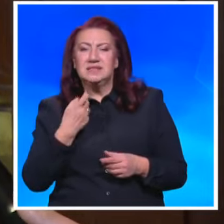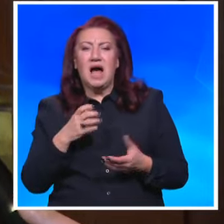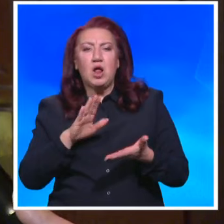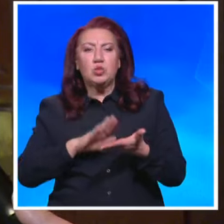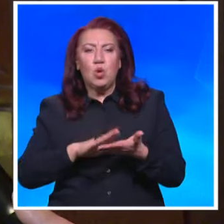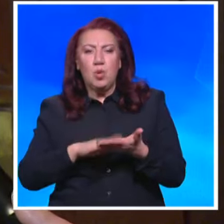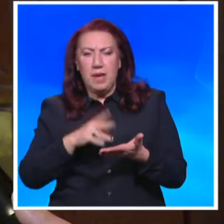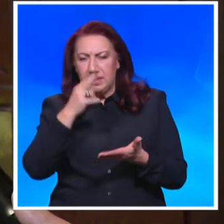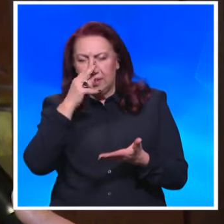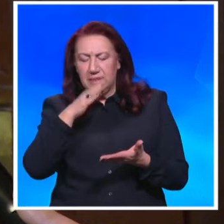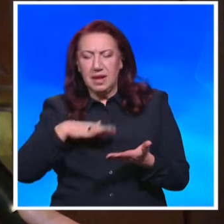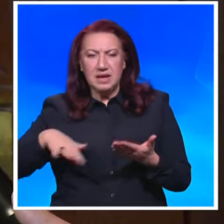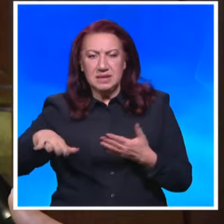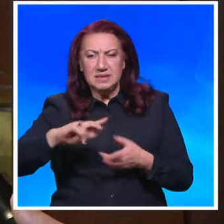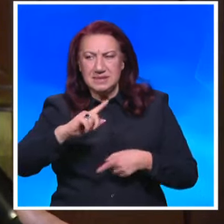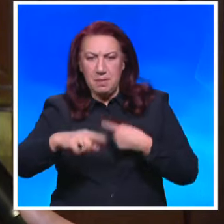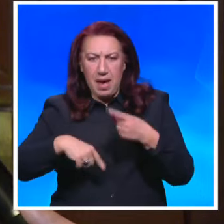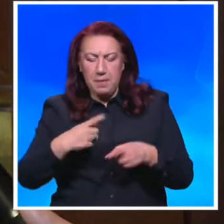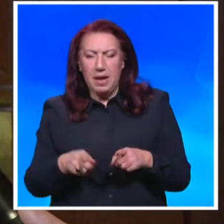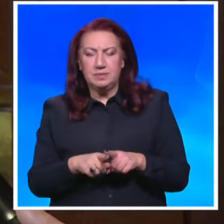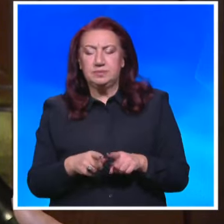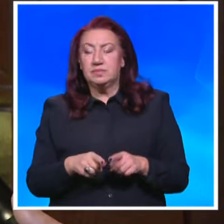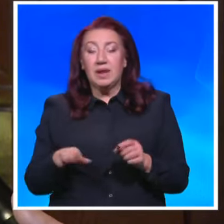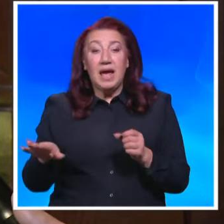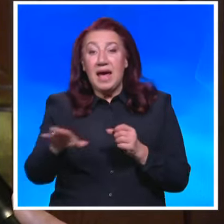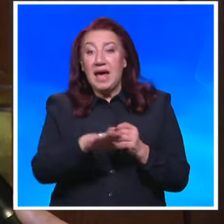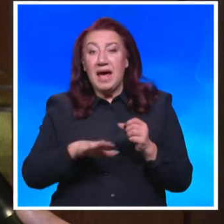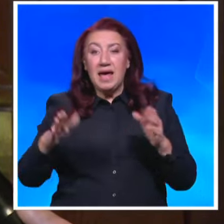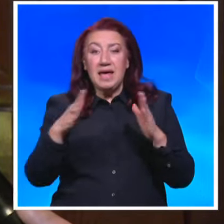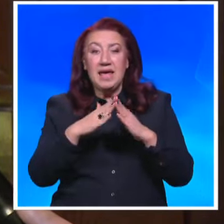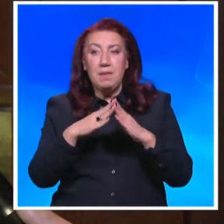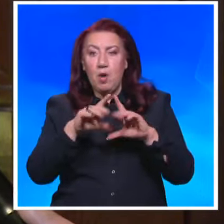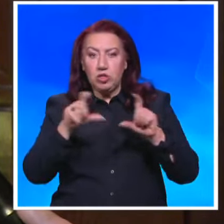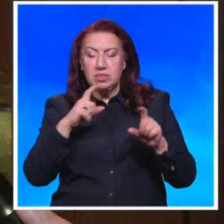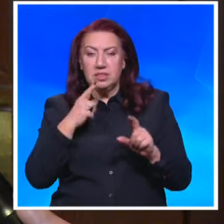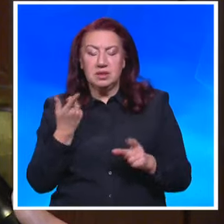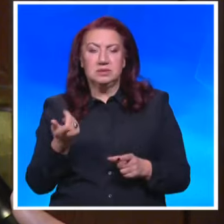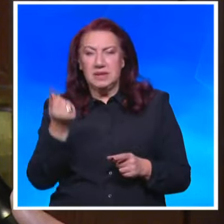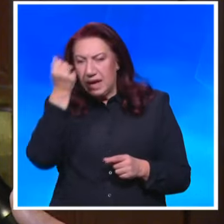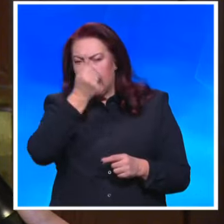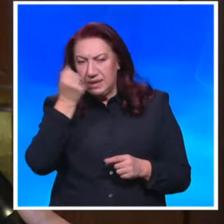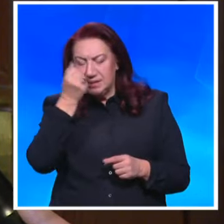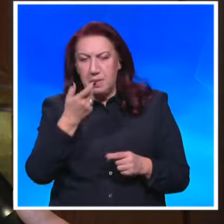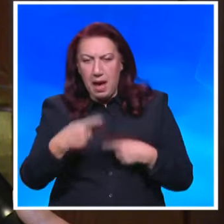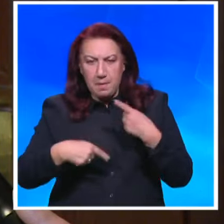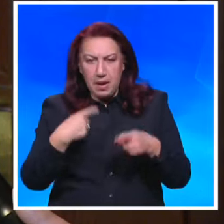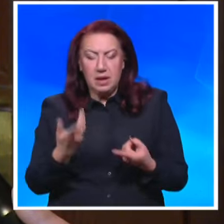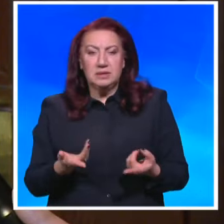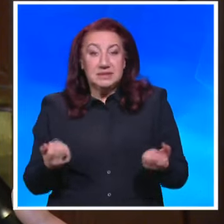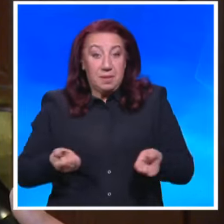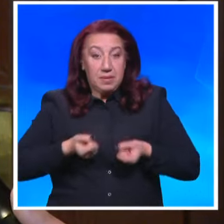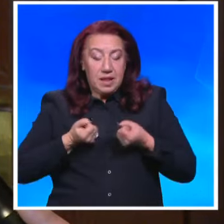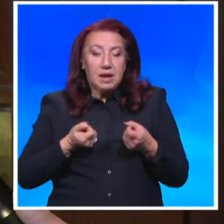измами, имотни измами, за заплахи, но по тези сигнали са постановени откази от образуване на